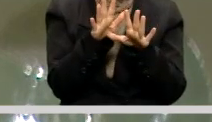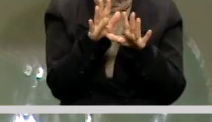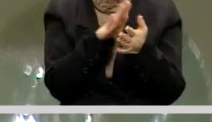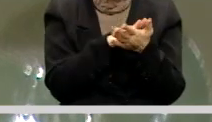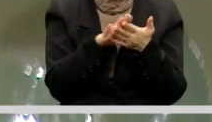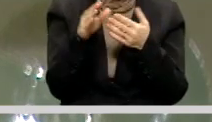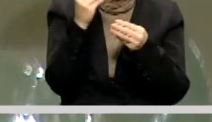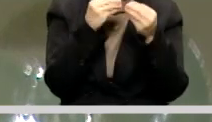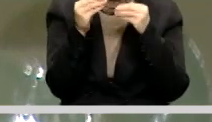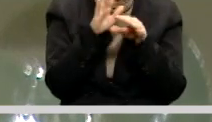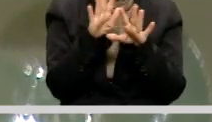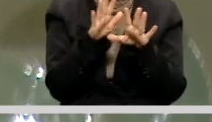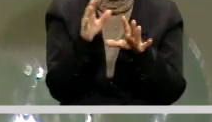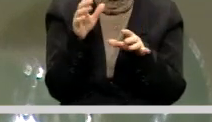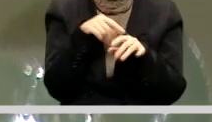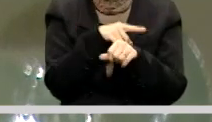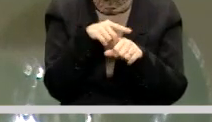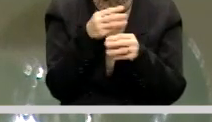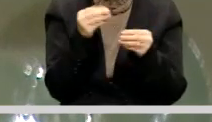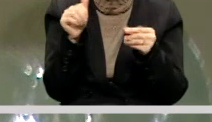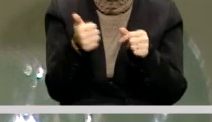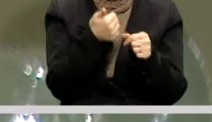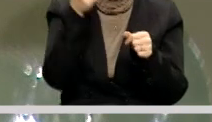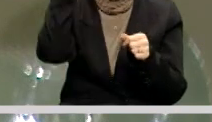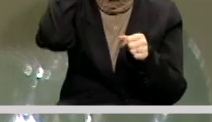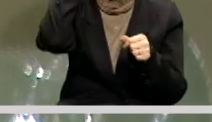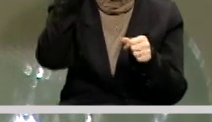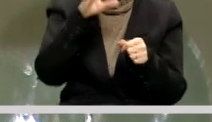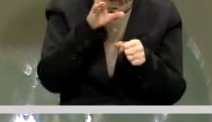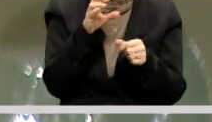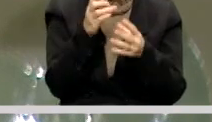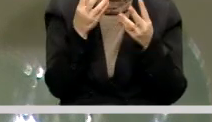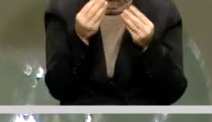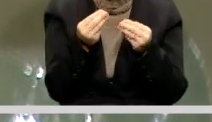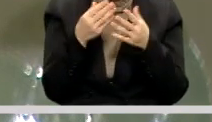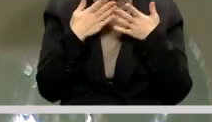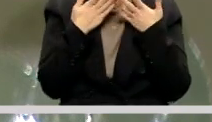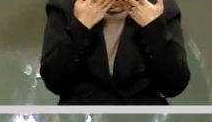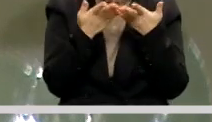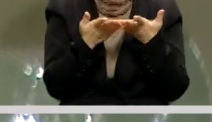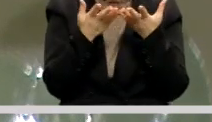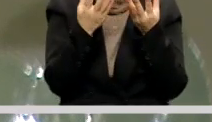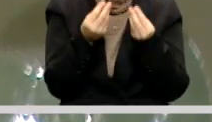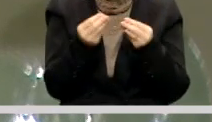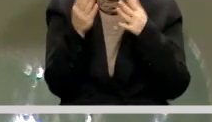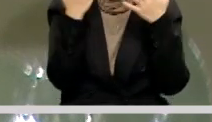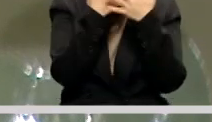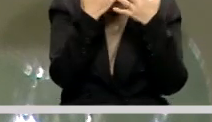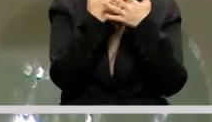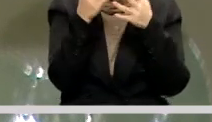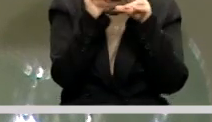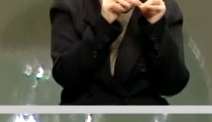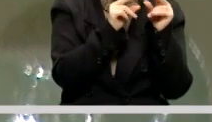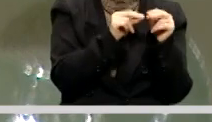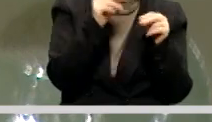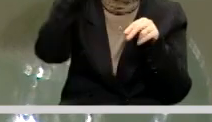ve sinirlendiği zamanlarda çok ciddi baş ağrısı oluyor. Kusma olabiliyormuş. Karanlıkta uyuyor, bir süre sonra geçiyor diyor. Migren olabilir